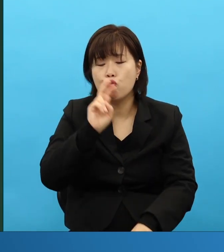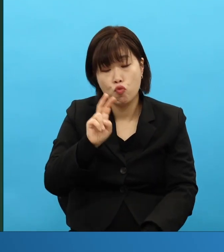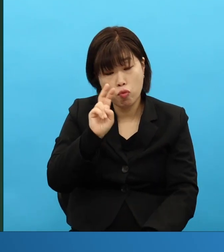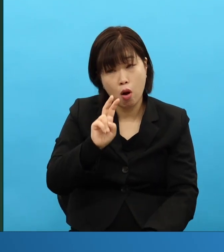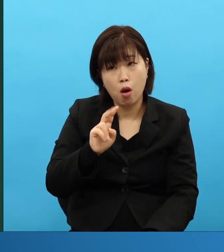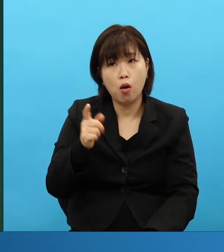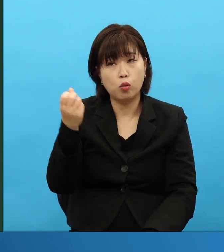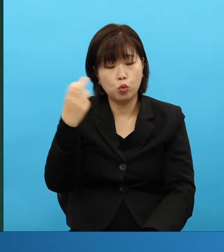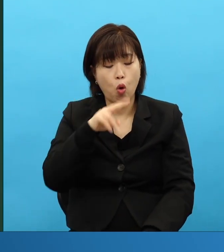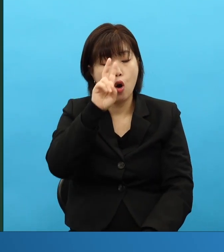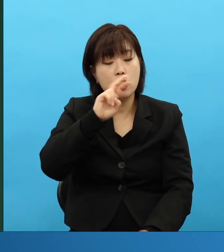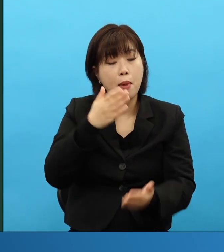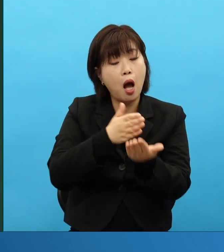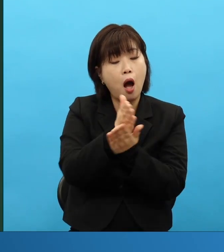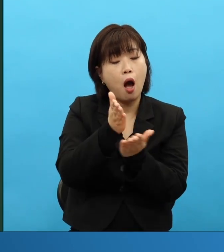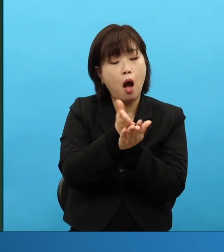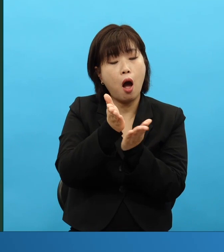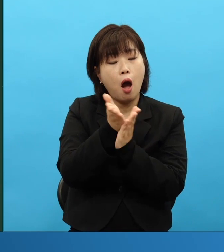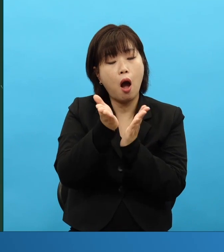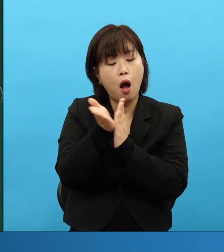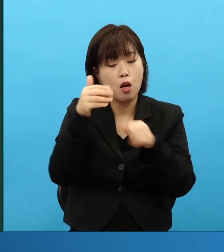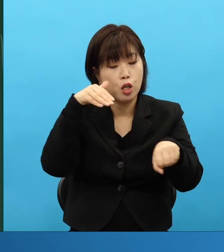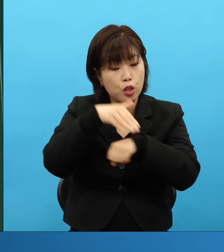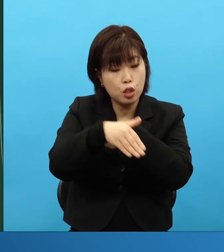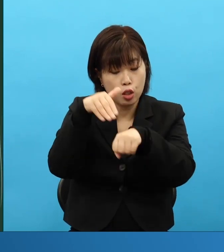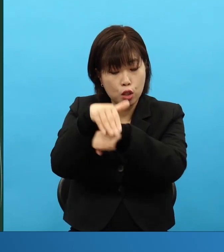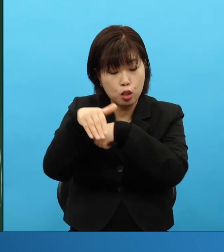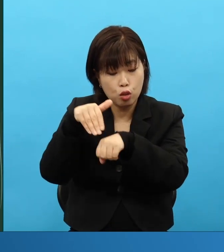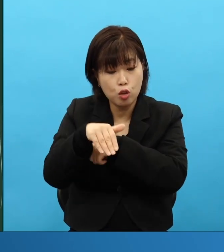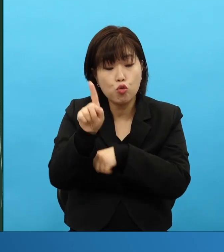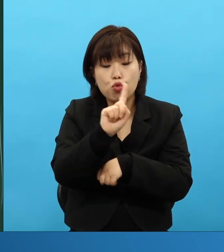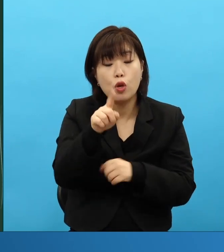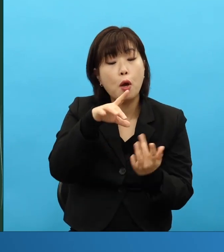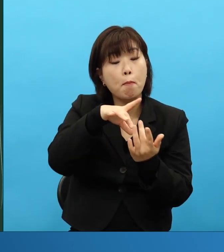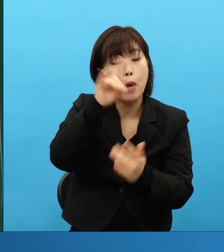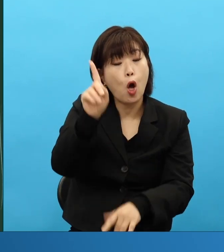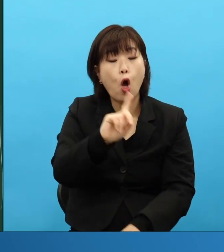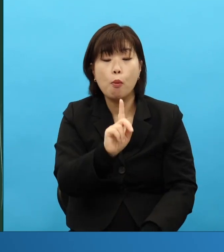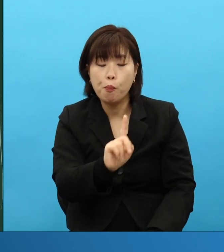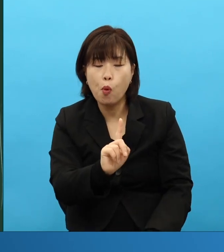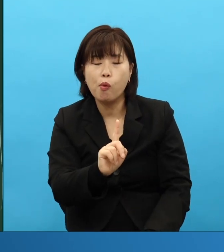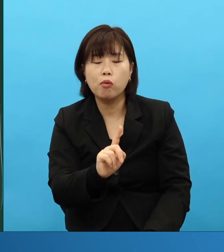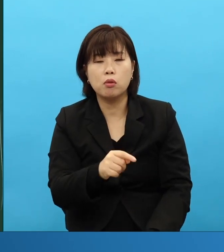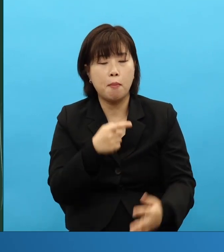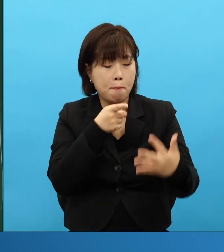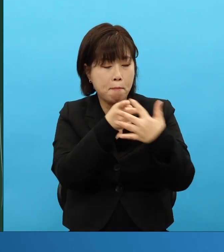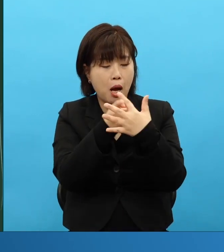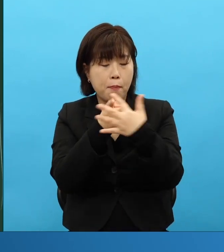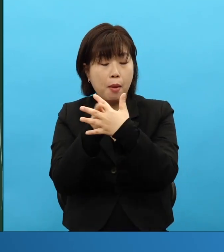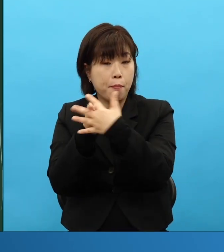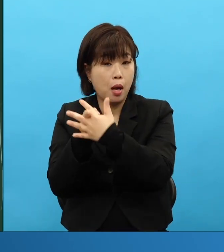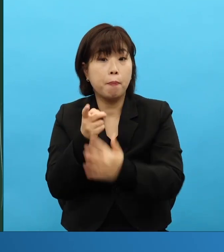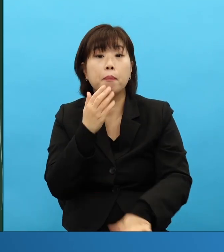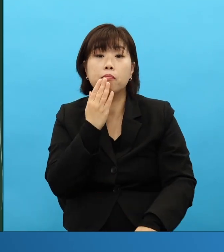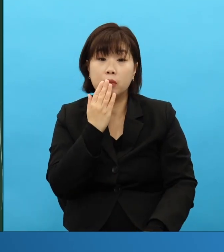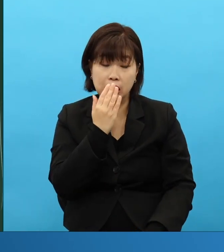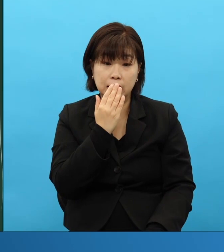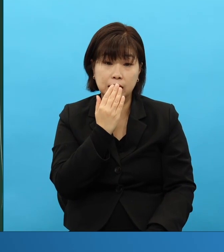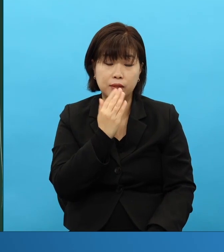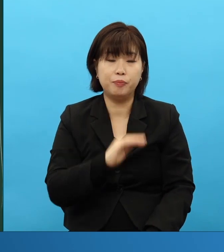that singer, he used this song in this genre. 이렇게 보는 겁니다. That's how they see it. 그 전문가가 다르죠. That's why he's different. That's why he's a